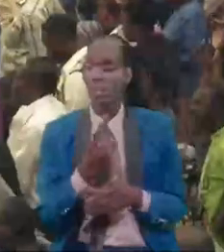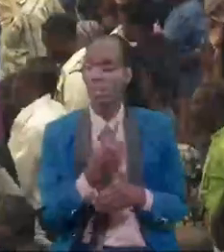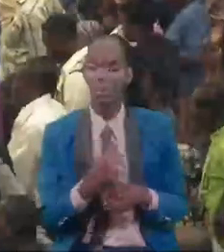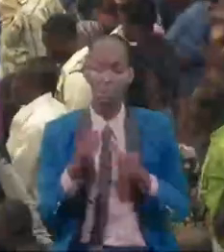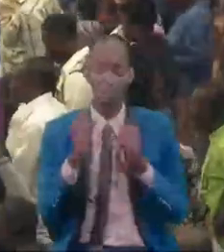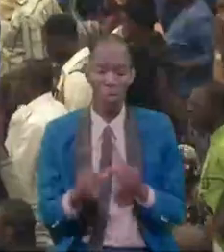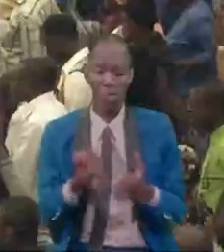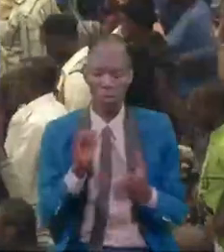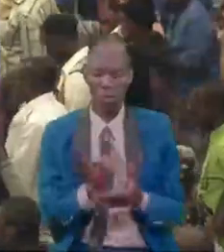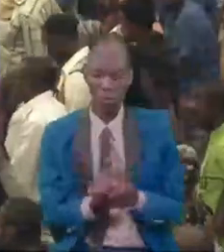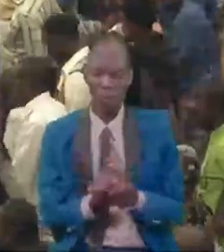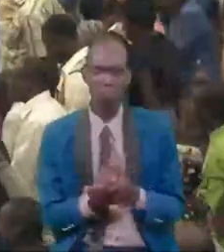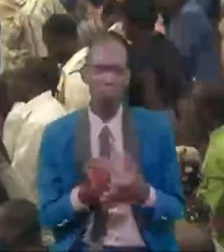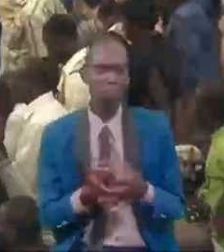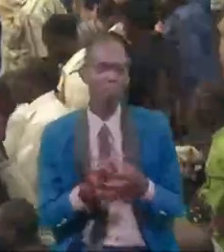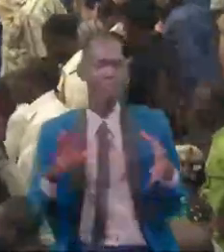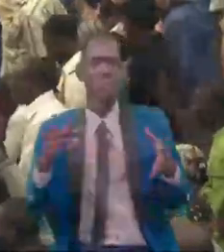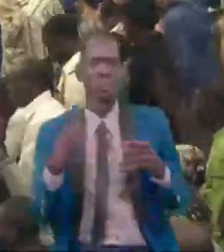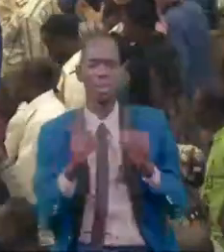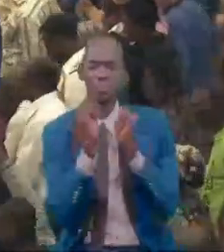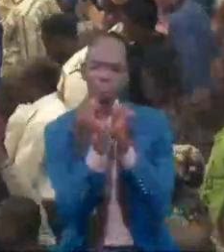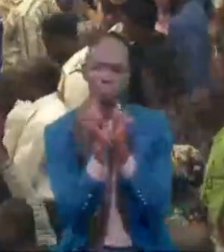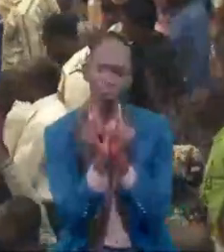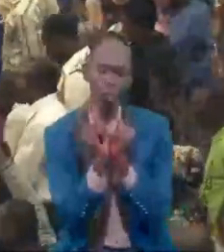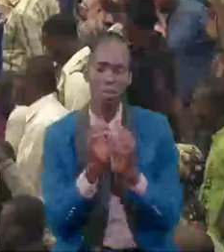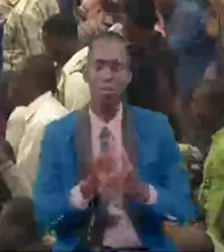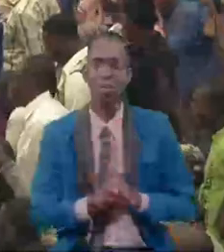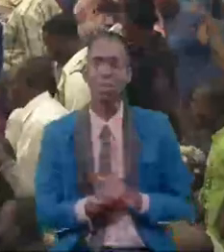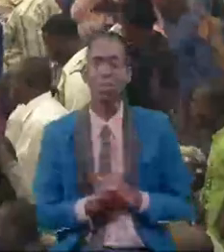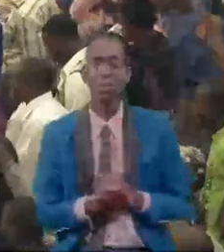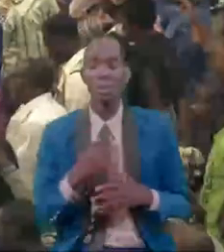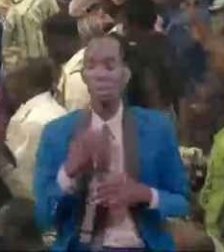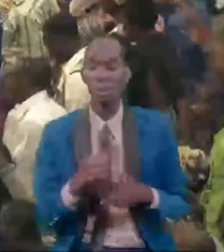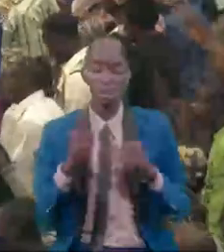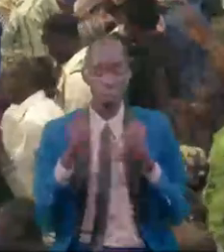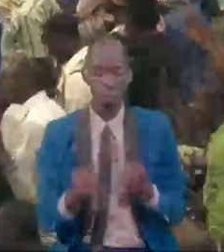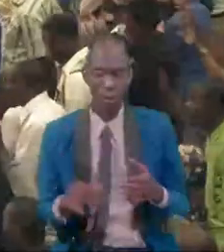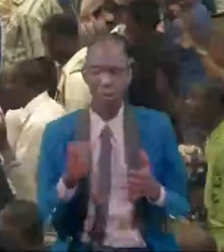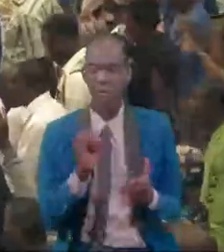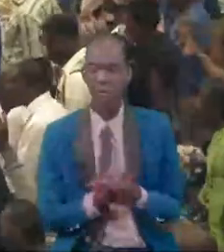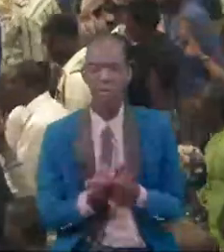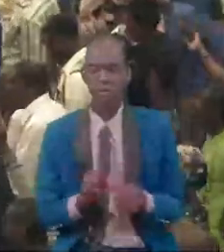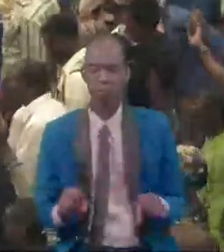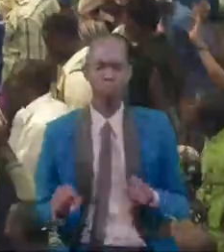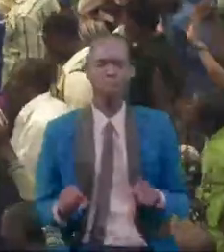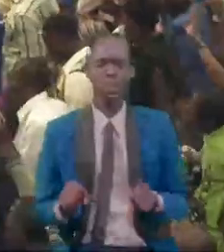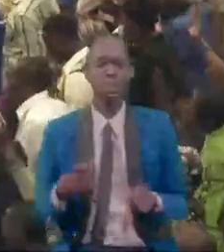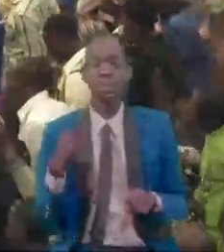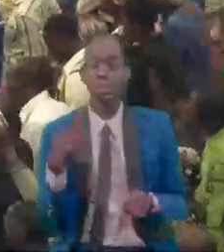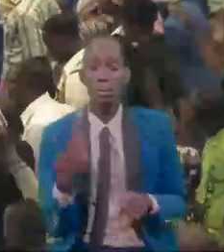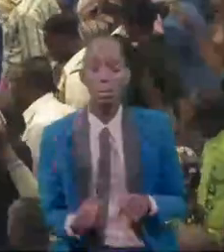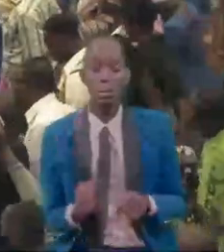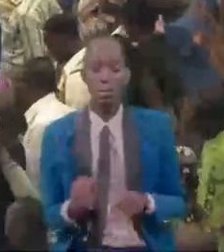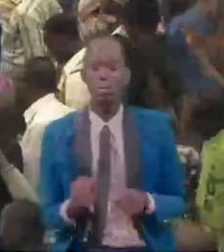La puissance qui libère les captifs. La puissance qui secoue